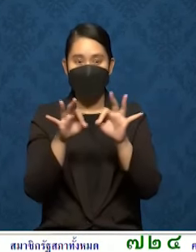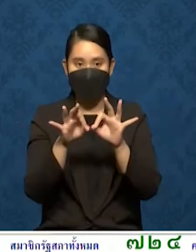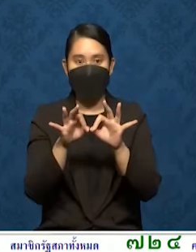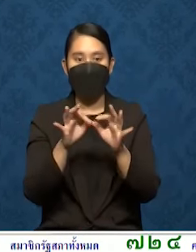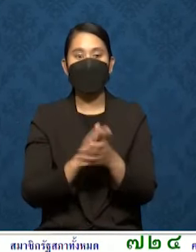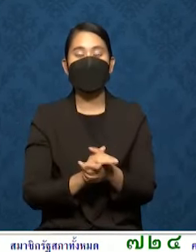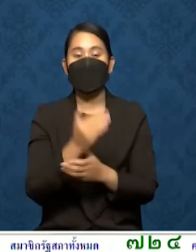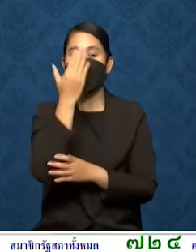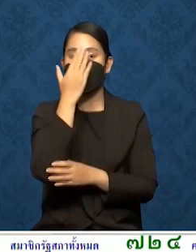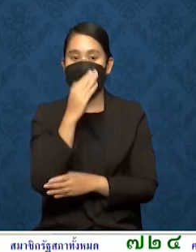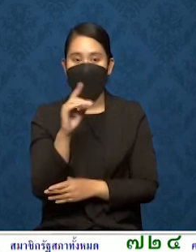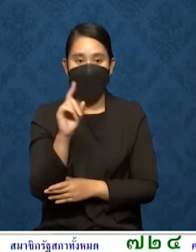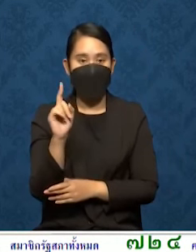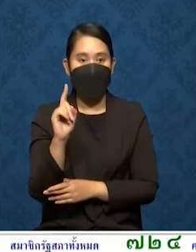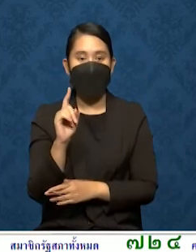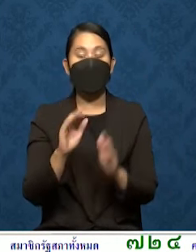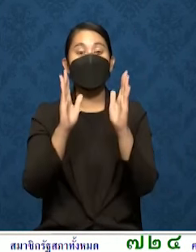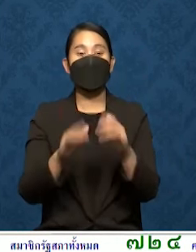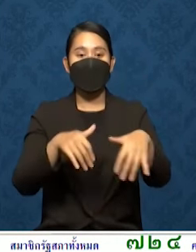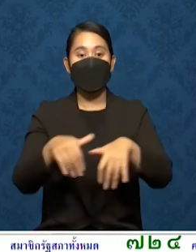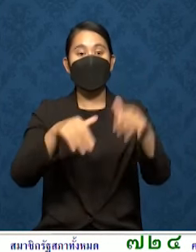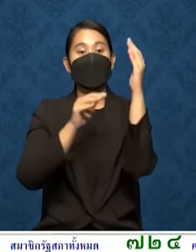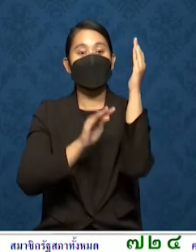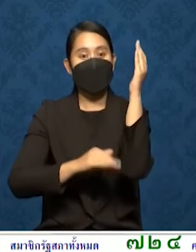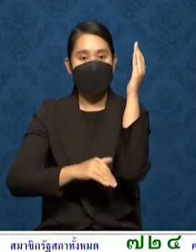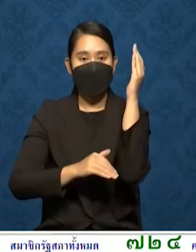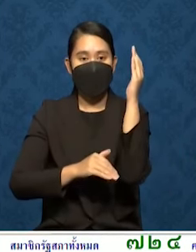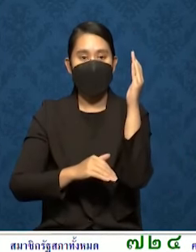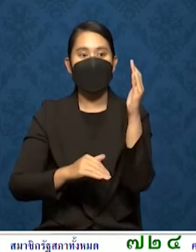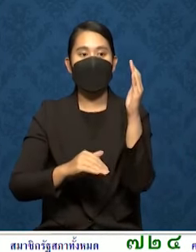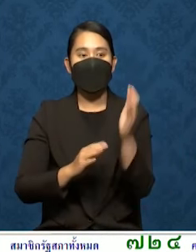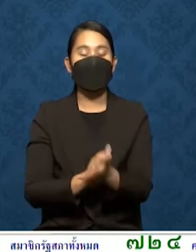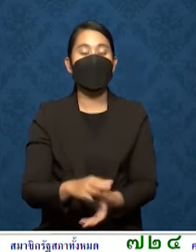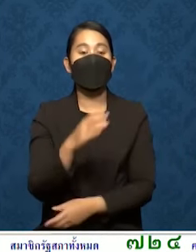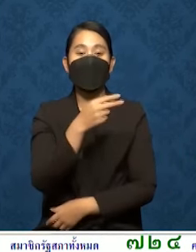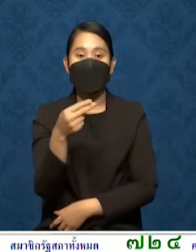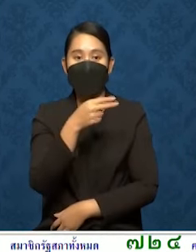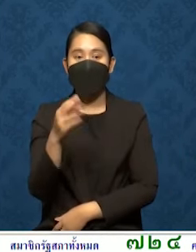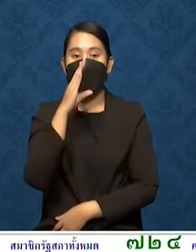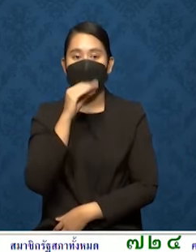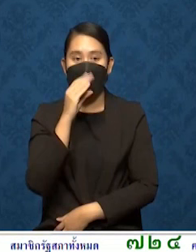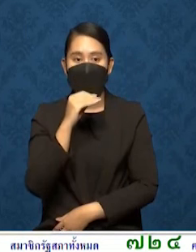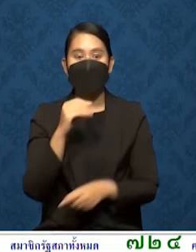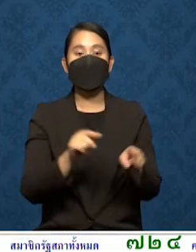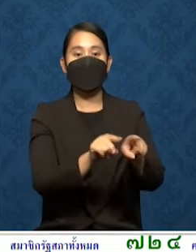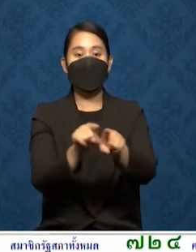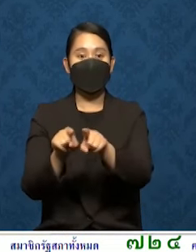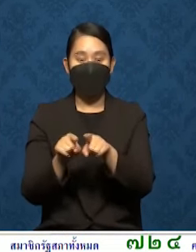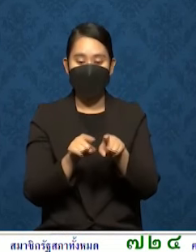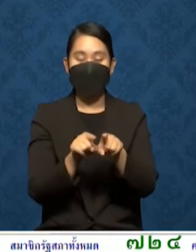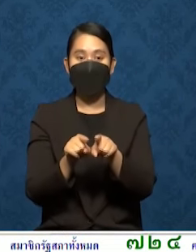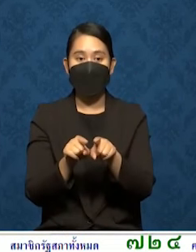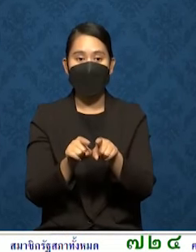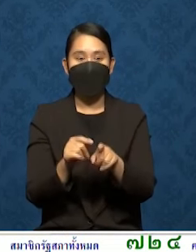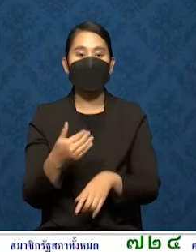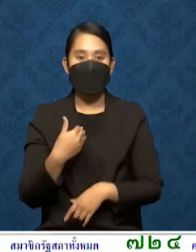เพราะอย่างน้อยที่สุดคนในพื้นที่ก็สามารถพูดภาษาเดียวกันกับในกลุ่มประเทศต่างๆโด